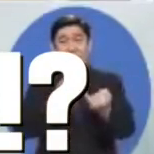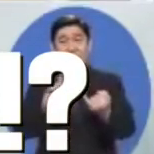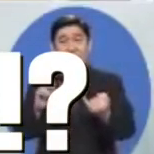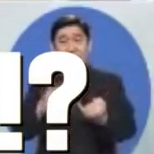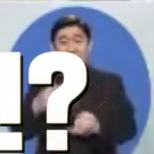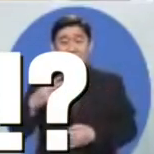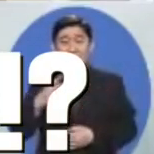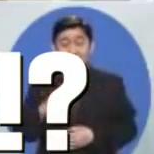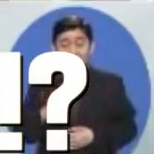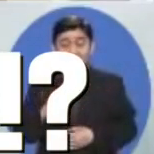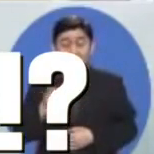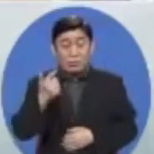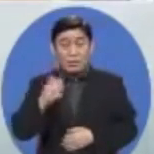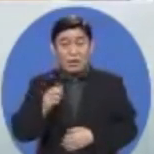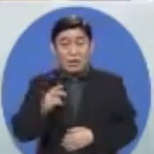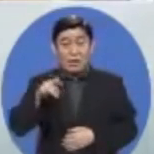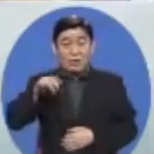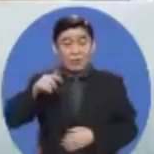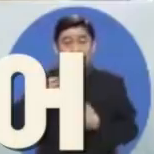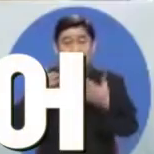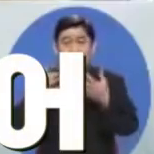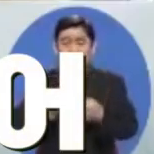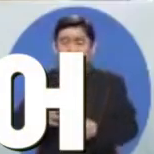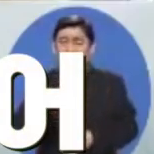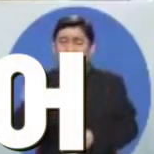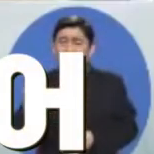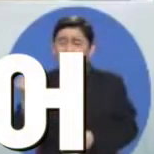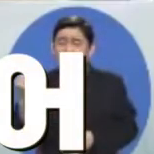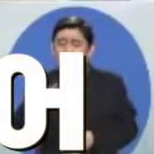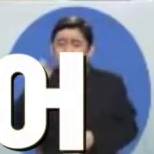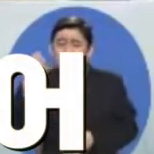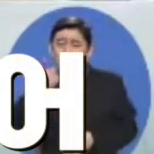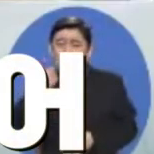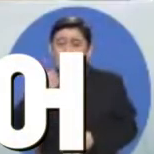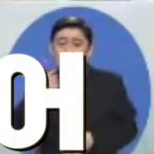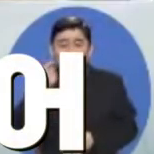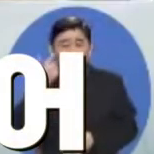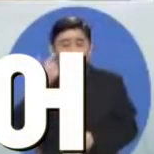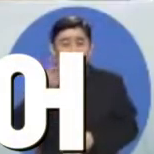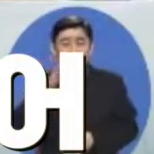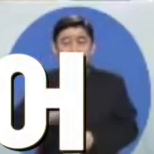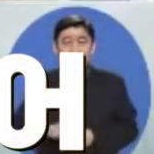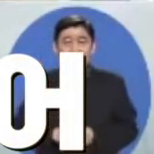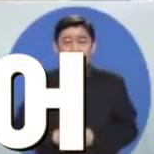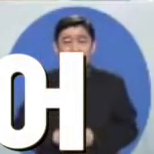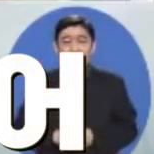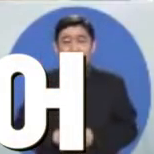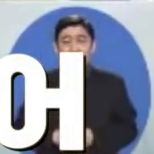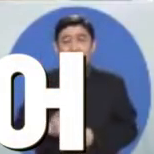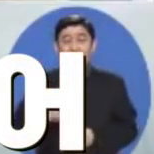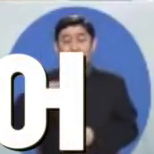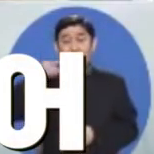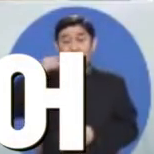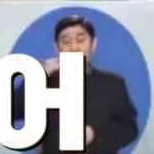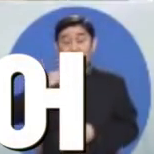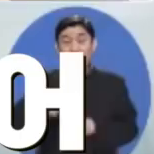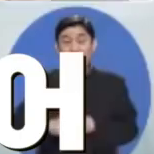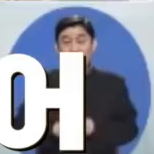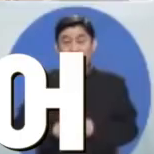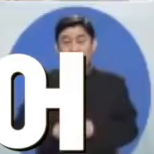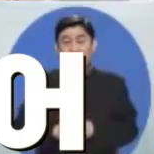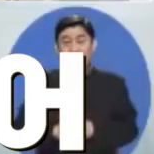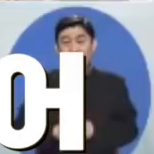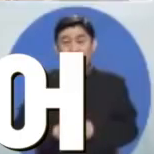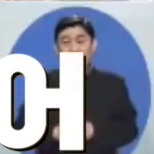어디냐고 묻겠습니까? 해경군 김씨가 도대체 누구인가를 사람들은 묻고 있는데요. 이러다 저도, 보니 저도 궁금합니다. 그렇게 말씀하시는